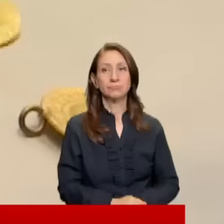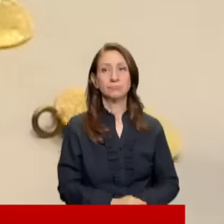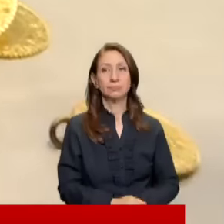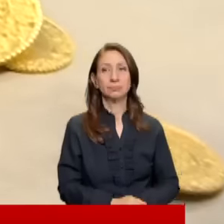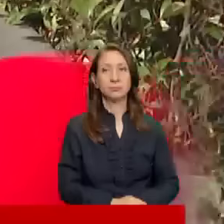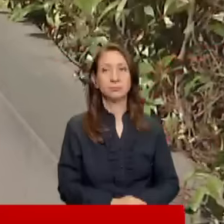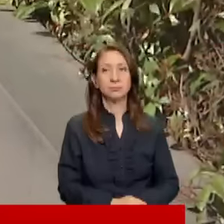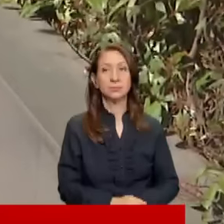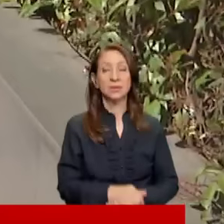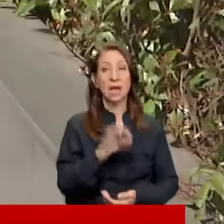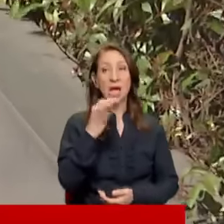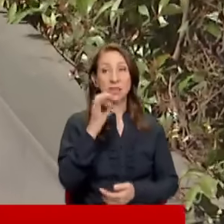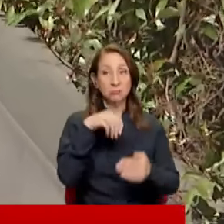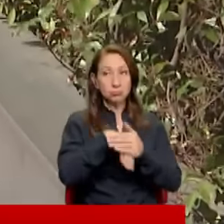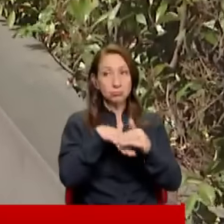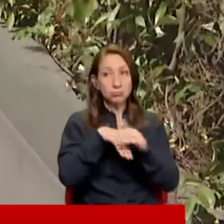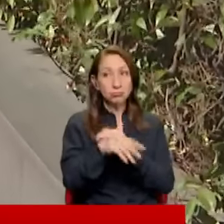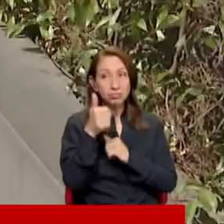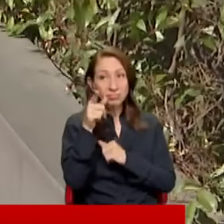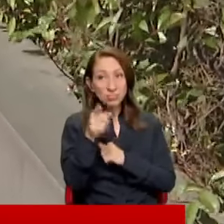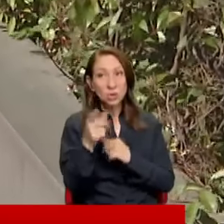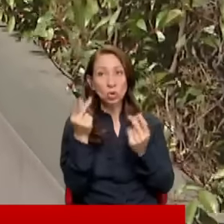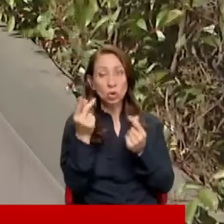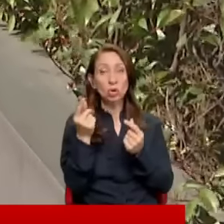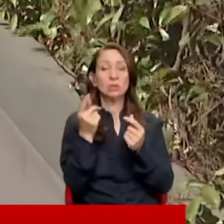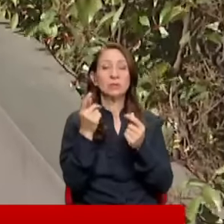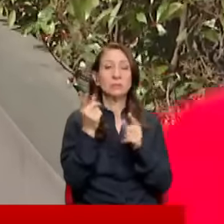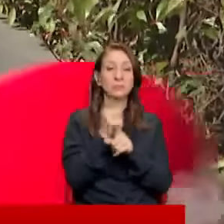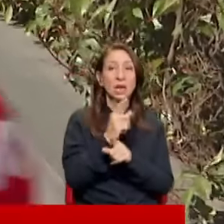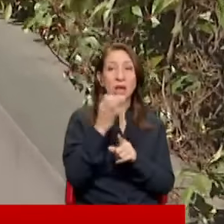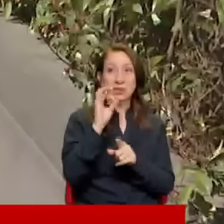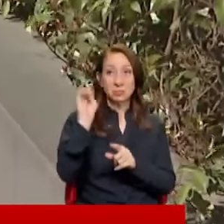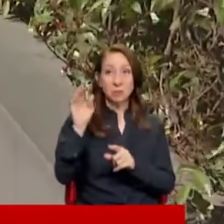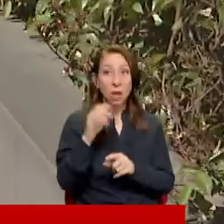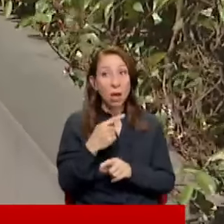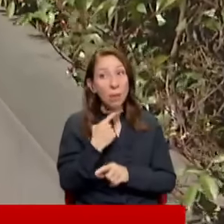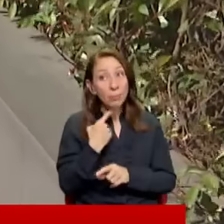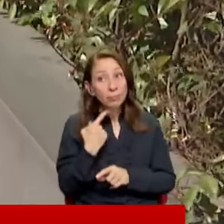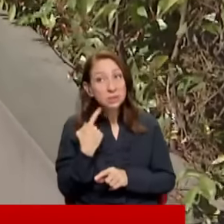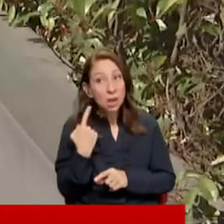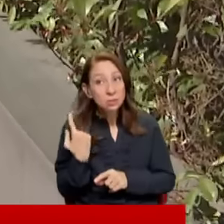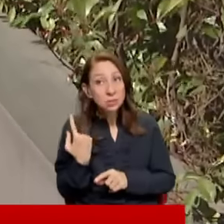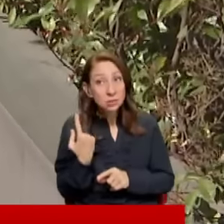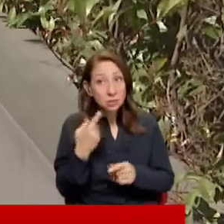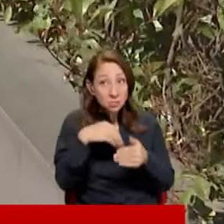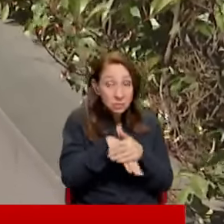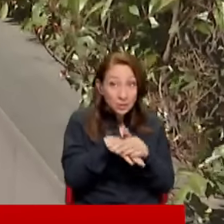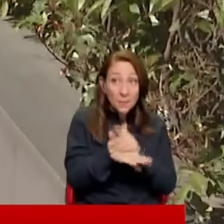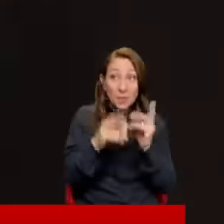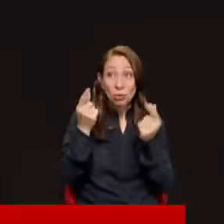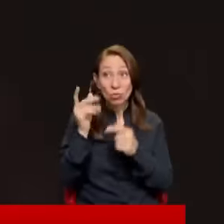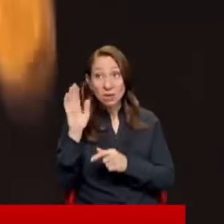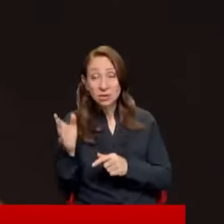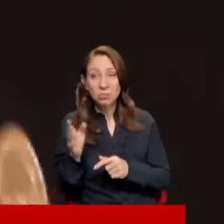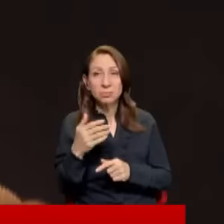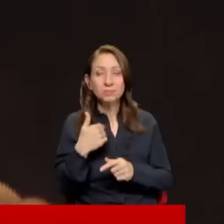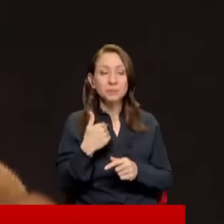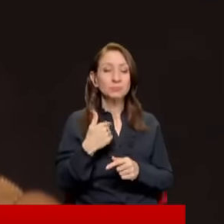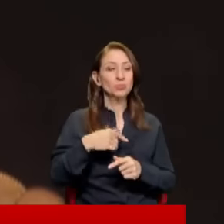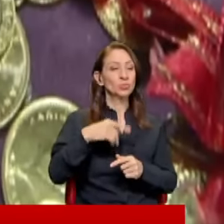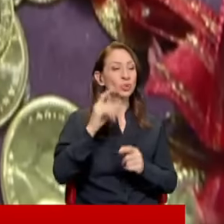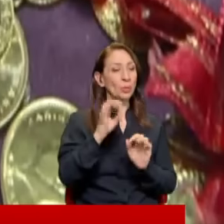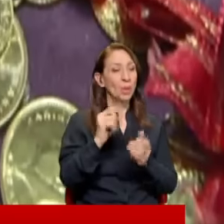fiyatları altın yatırımı yapabiliyor musunuz düğünlere derneklere altın imkansız yatırım yapacağım Bir de düğüne gideceğim günlerimiz